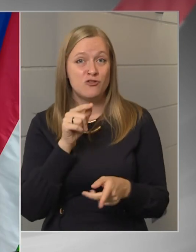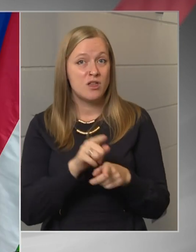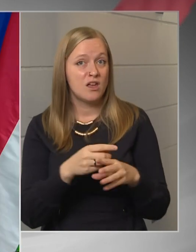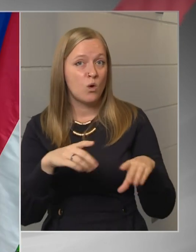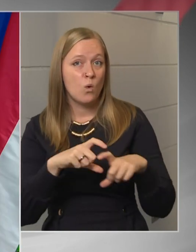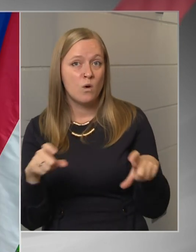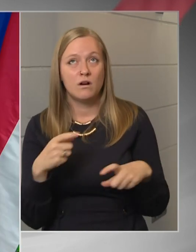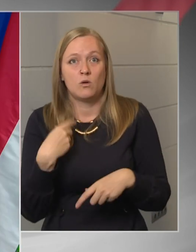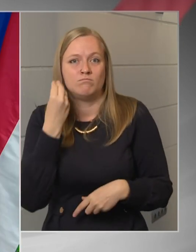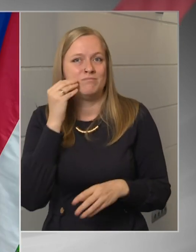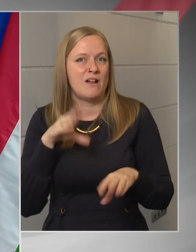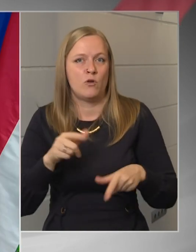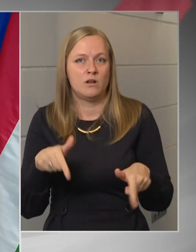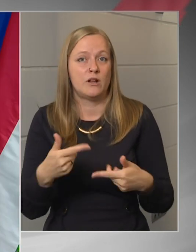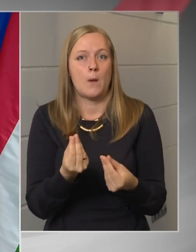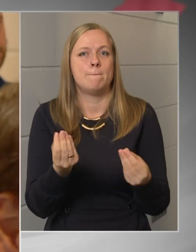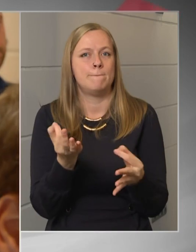hogy miért történt ez.